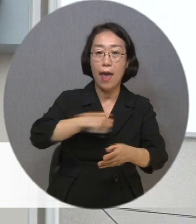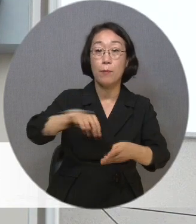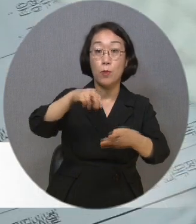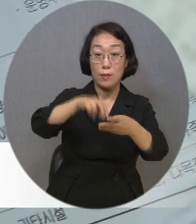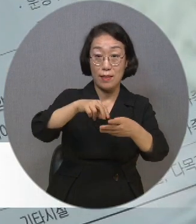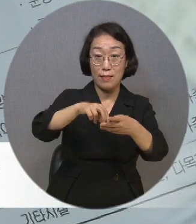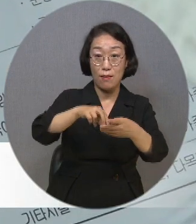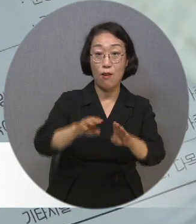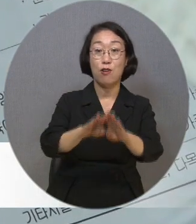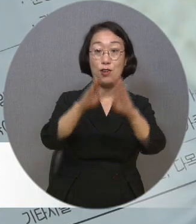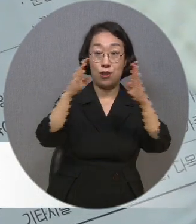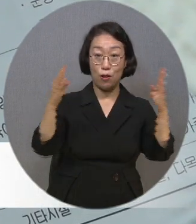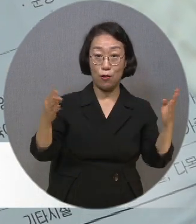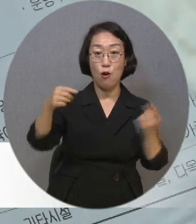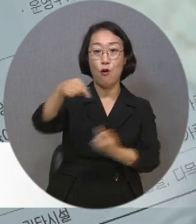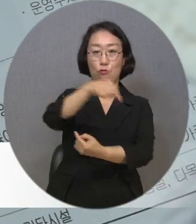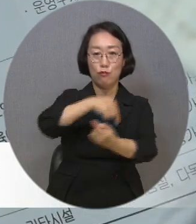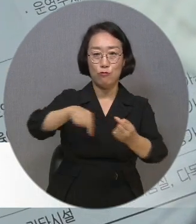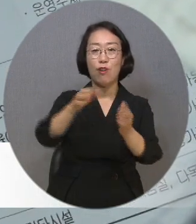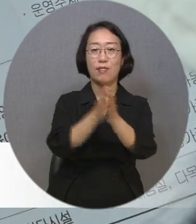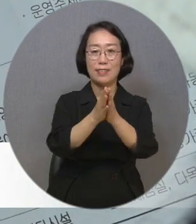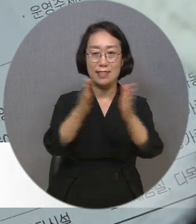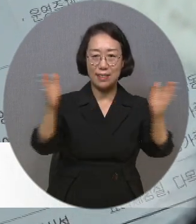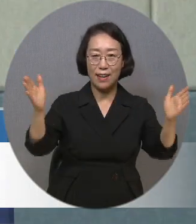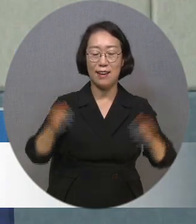열고 이달부터 운영을 시작합니다.